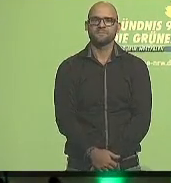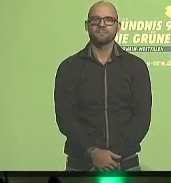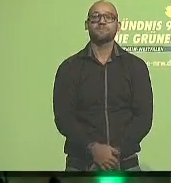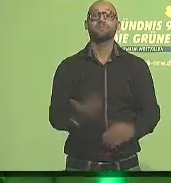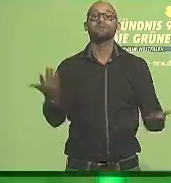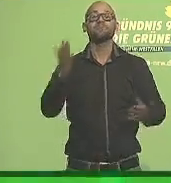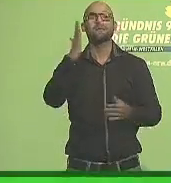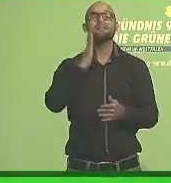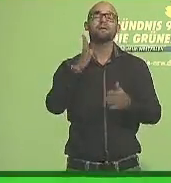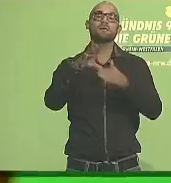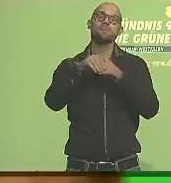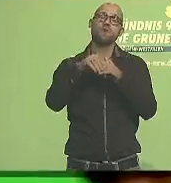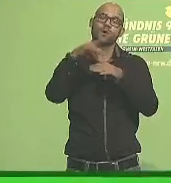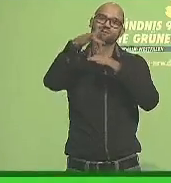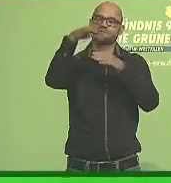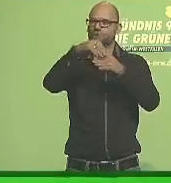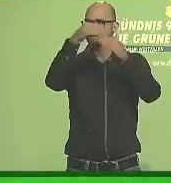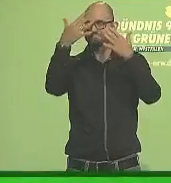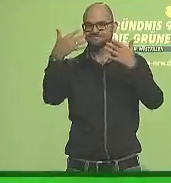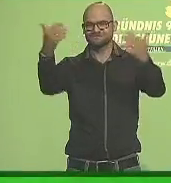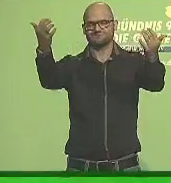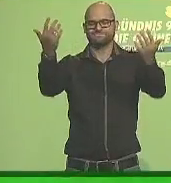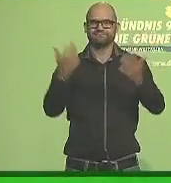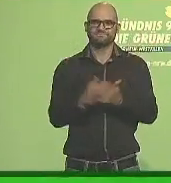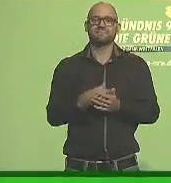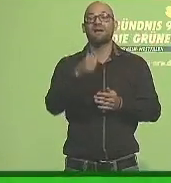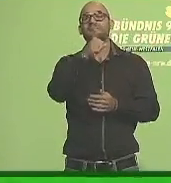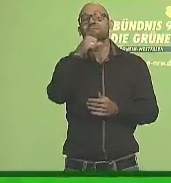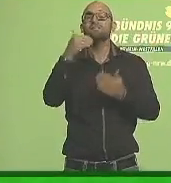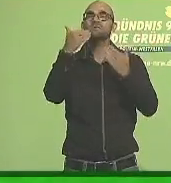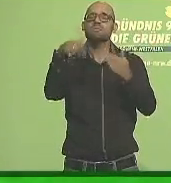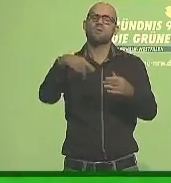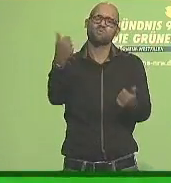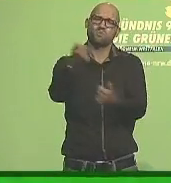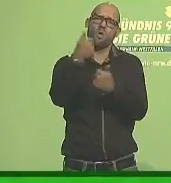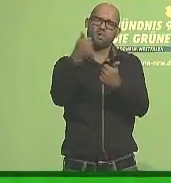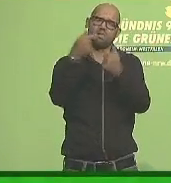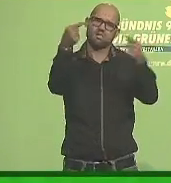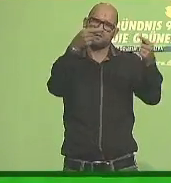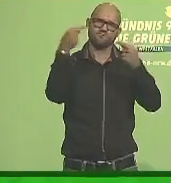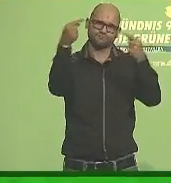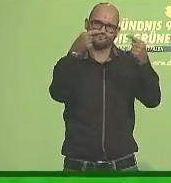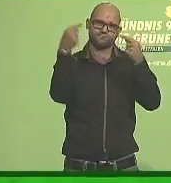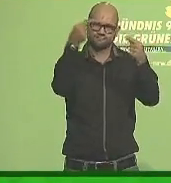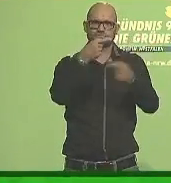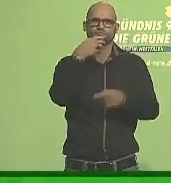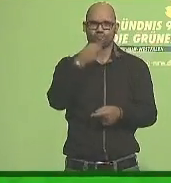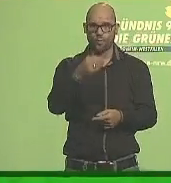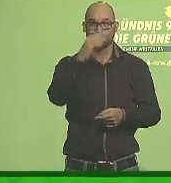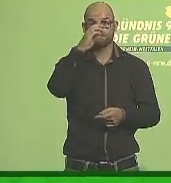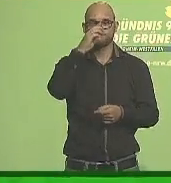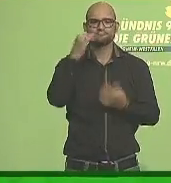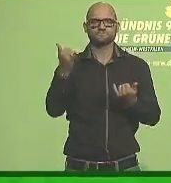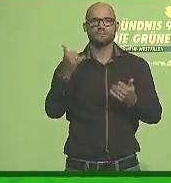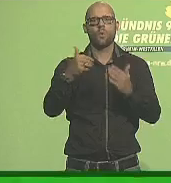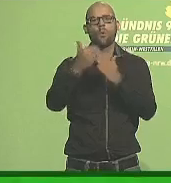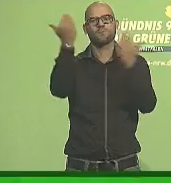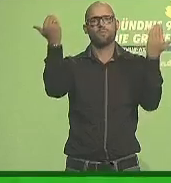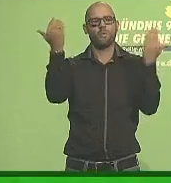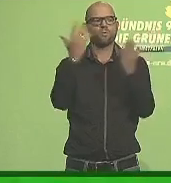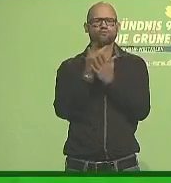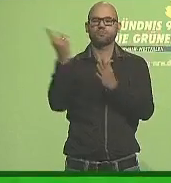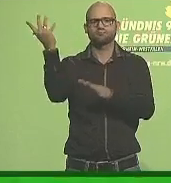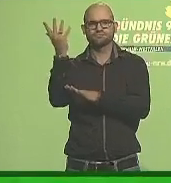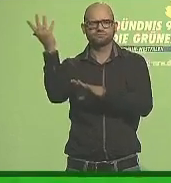Ja, liebe Freundinnen und Freunde, erstmal herzlichen Dank für die tolle Debatte hier heute Morgen. Mit den Beiträgen, die wir heute Morgen